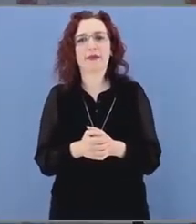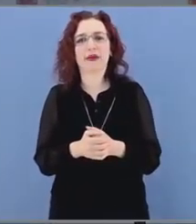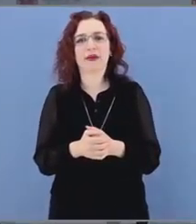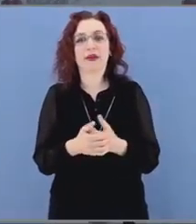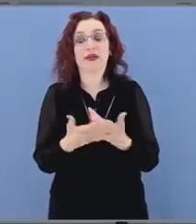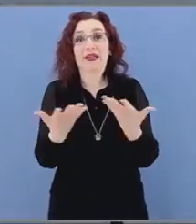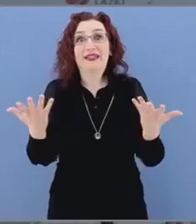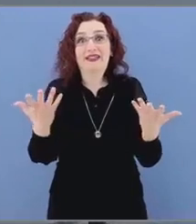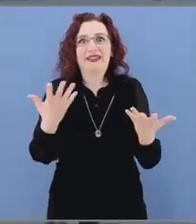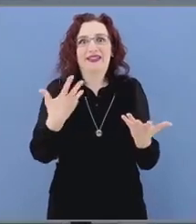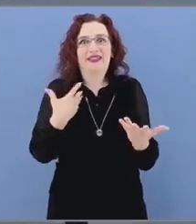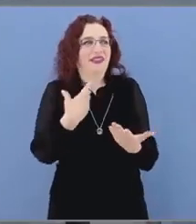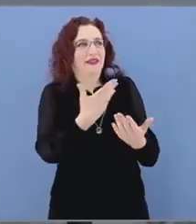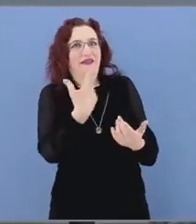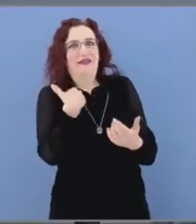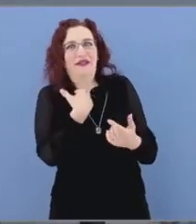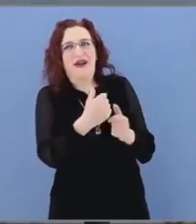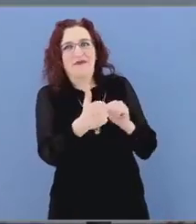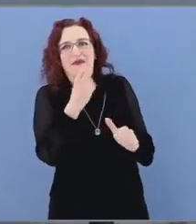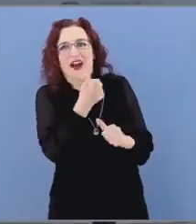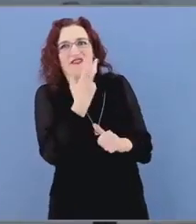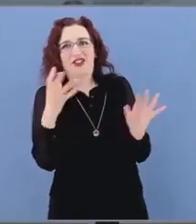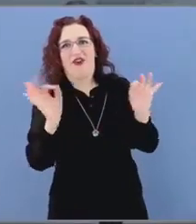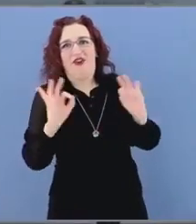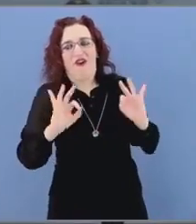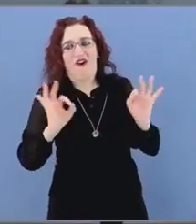Dirò pochissime cose. Intanto